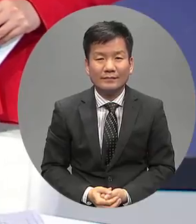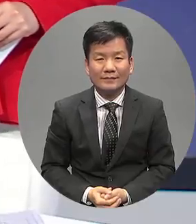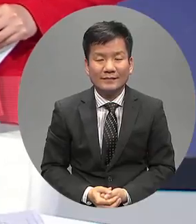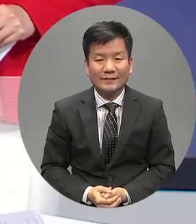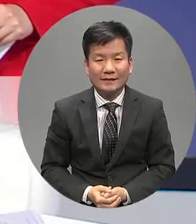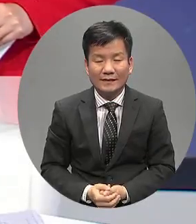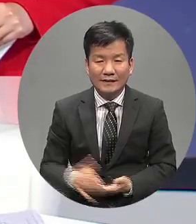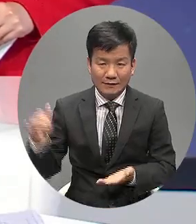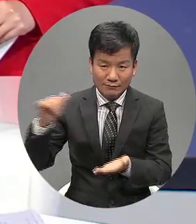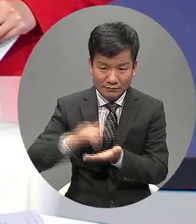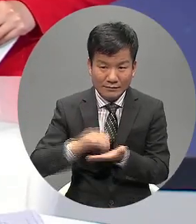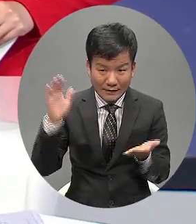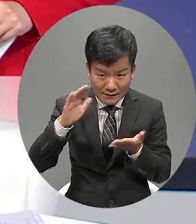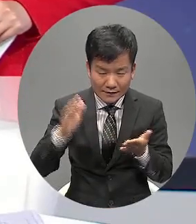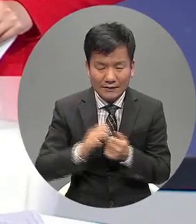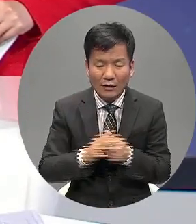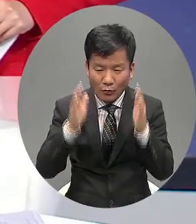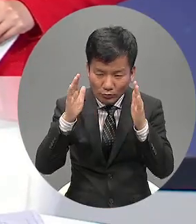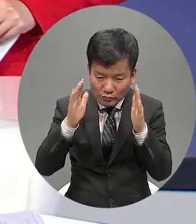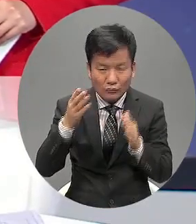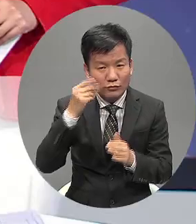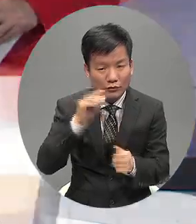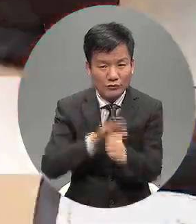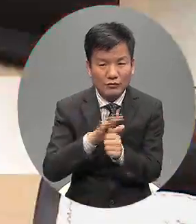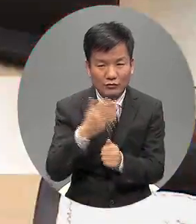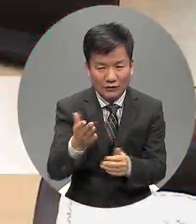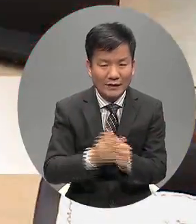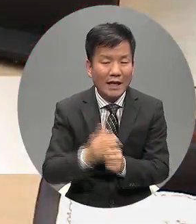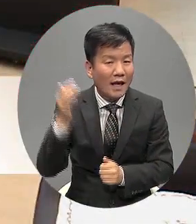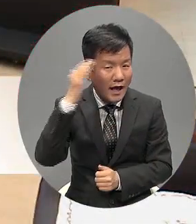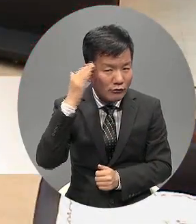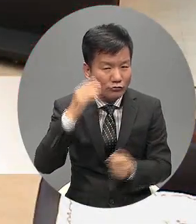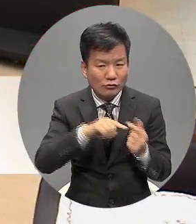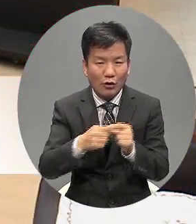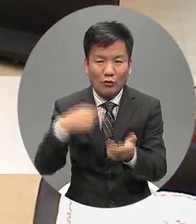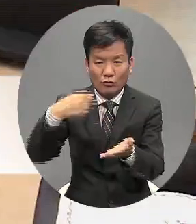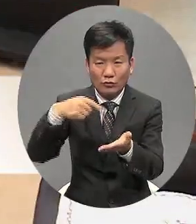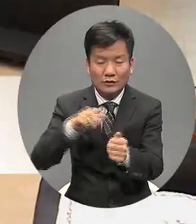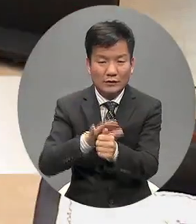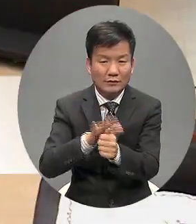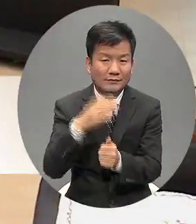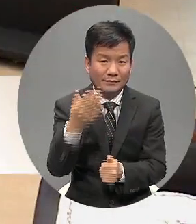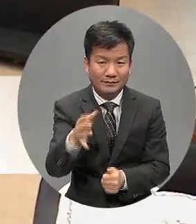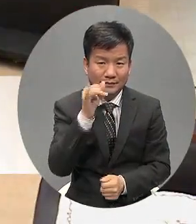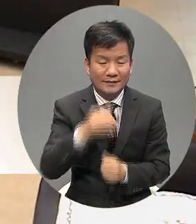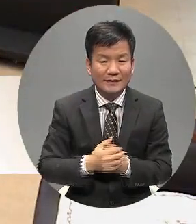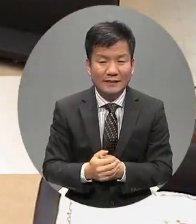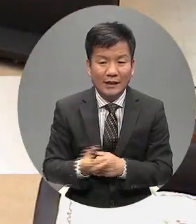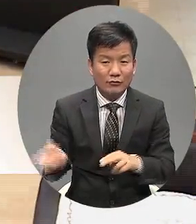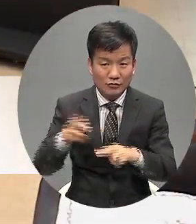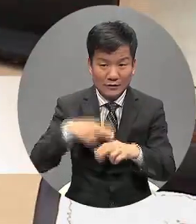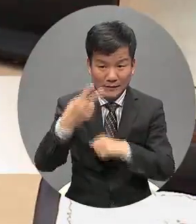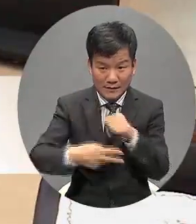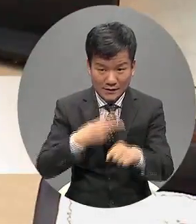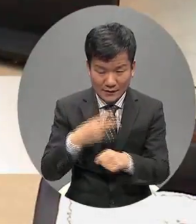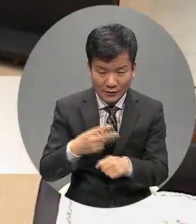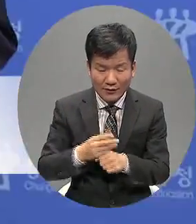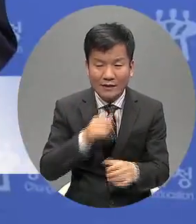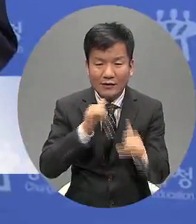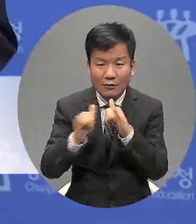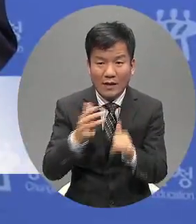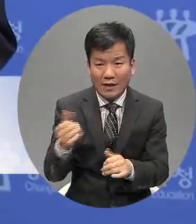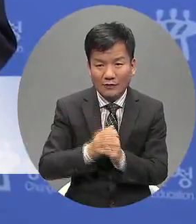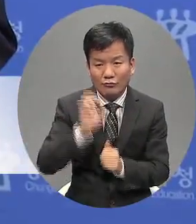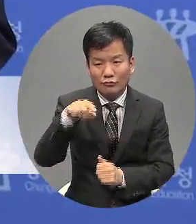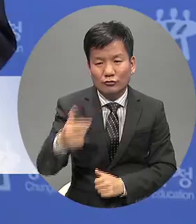이주 배경 학생들의 수업 적응을 돕기 위한 한국어 학교 설립이 추진됩니다. 취임 2주년을 맞아 기자회견을